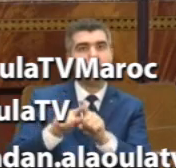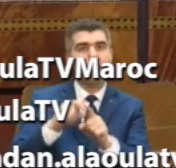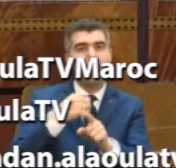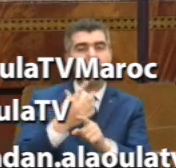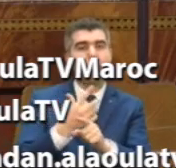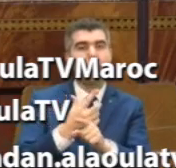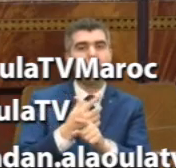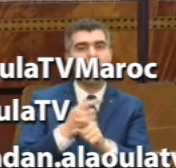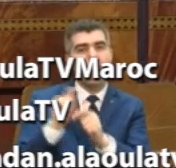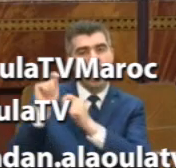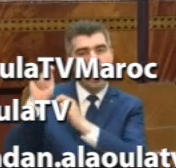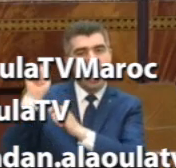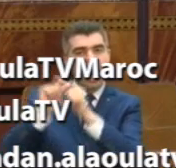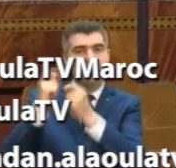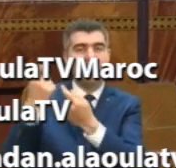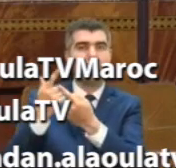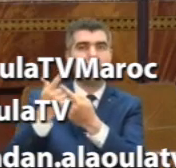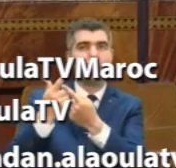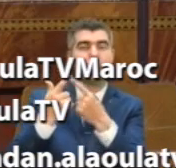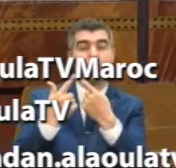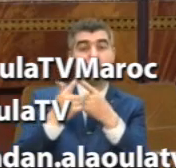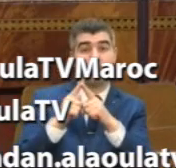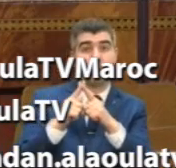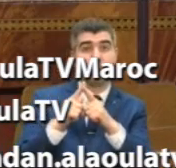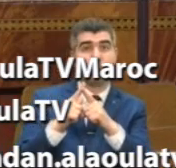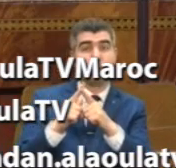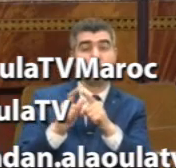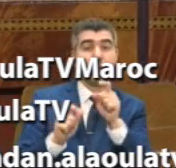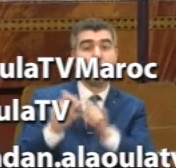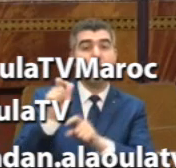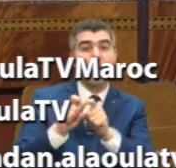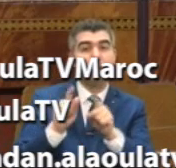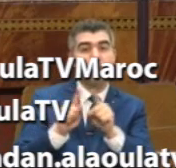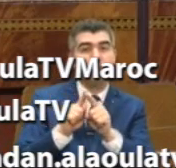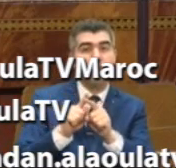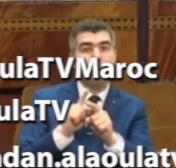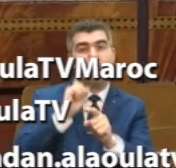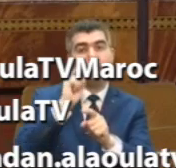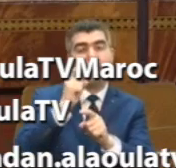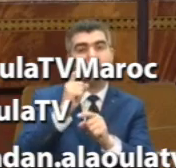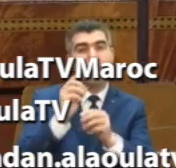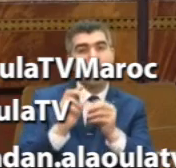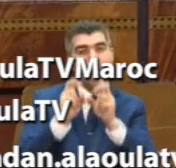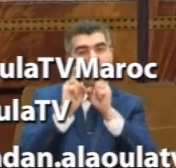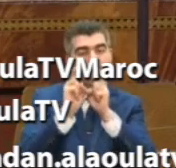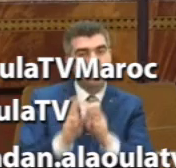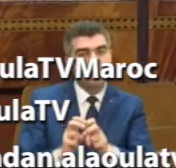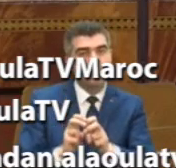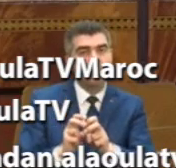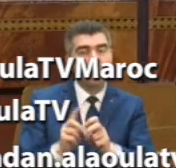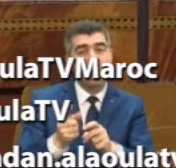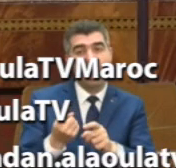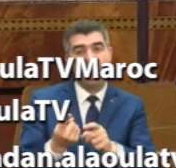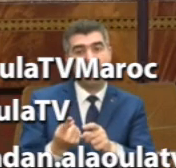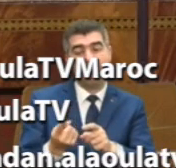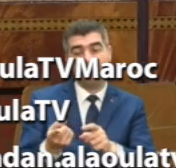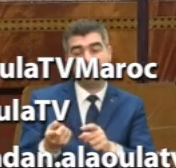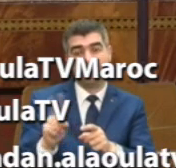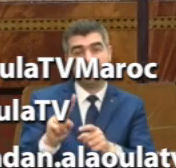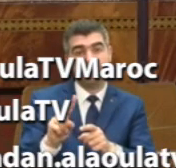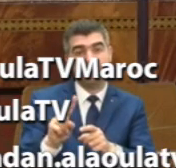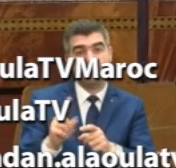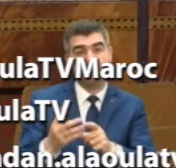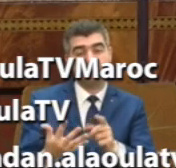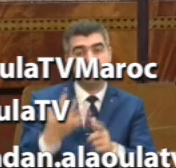المساعدة والقوات المسلحة الملكية فيها الناس اللي مازال الرواتب ديالهم أقل من 1400 درهم